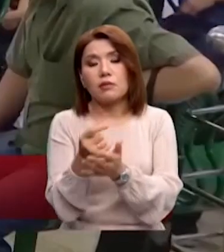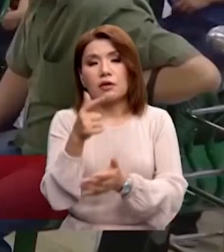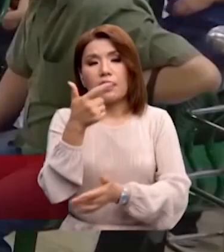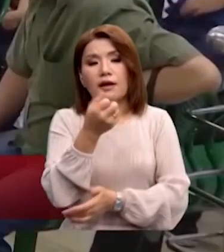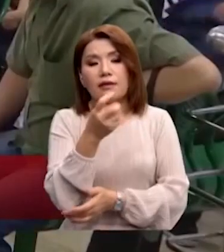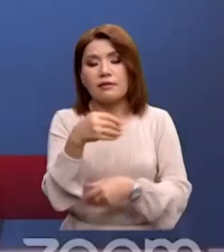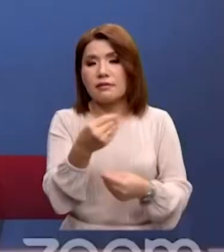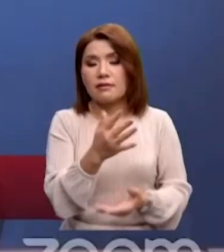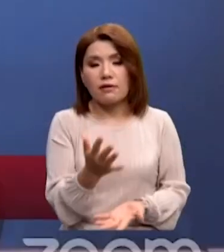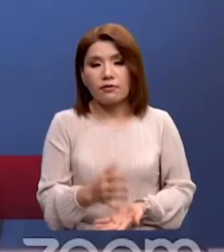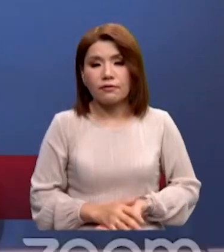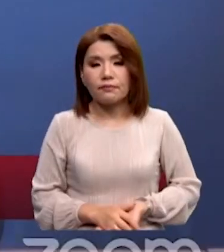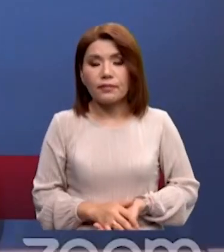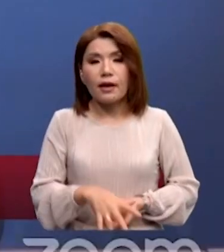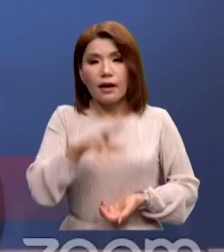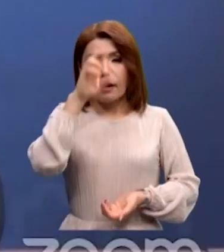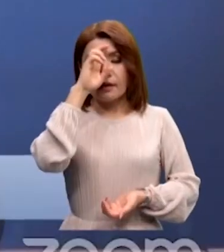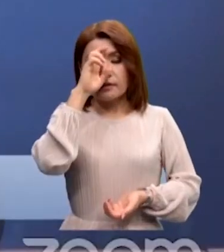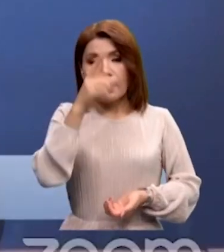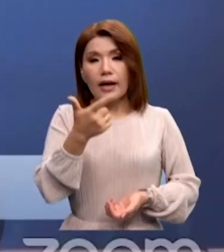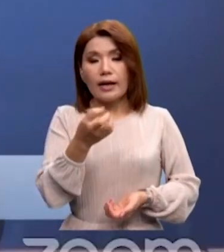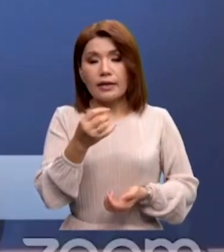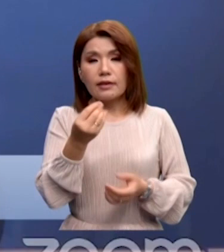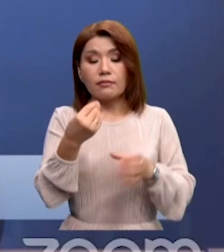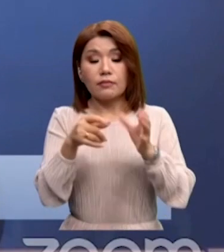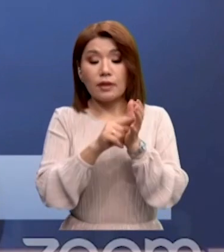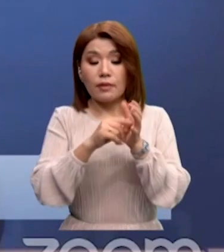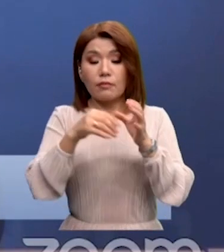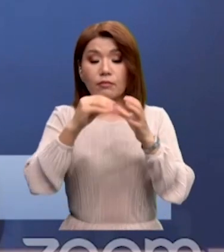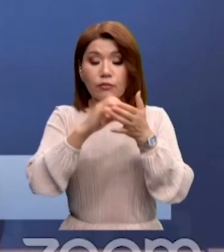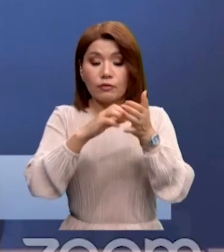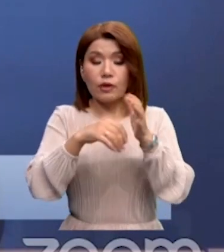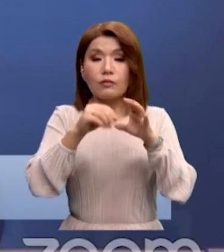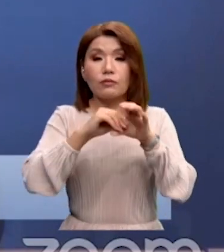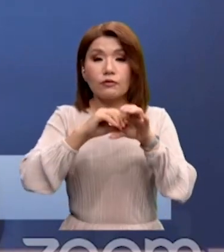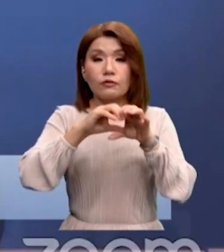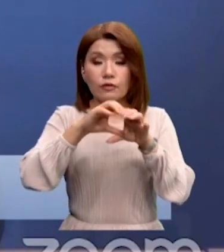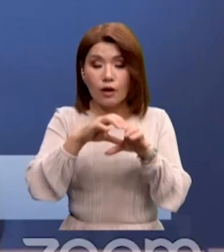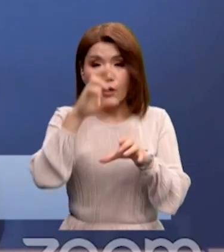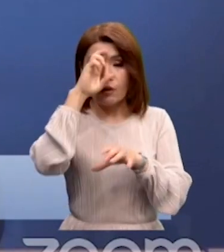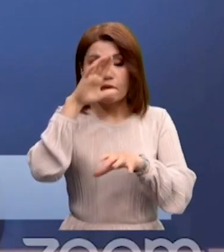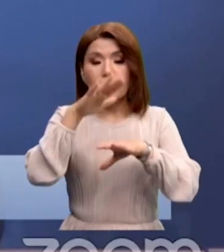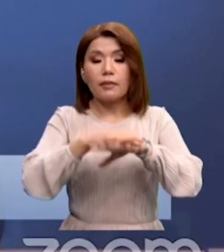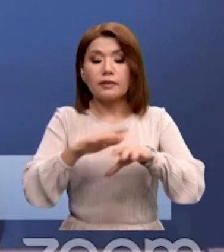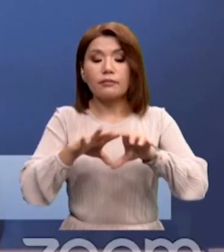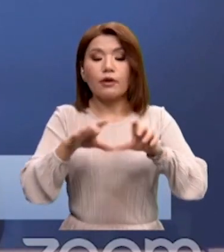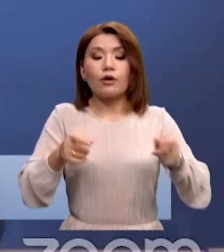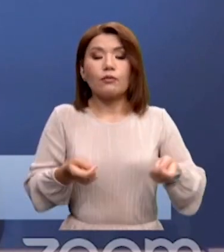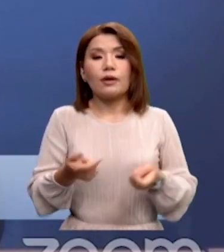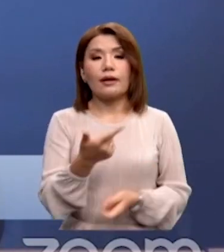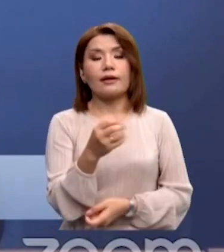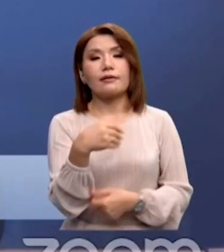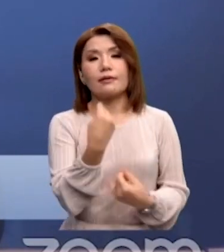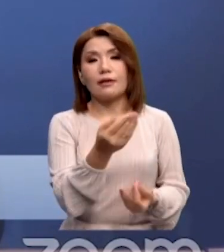кепілдік бермейді. Государственная гарантия по пенсионным накоплениям. Мемлекет зейнетақы жинағының тек ұлттық банк басқаратын бөлігіне ғана кепілдік береді.